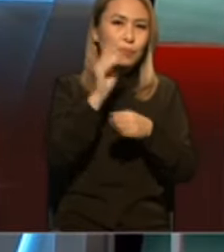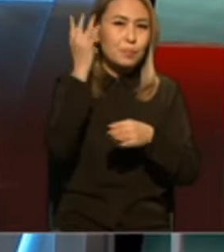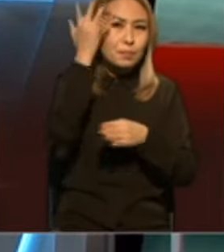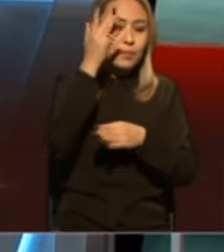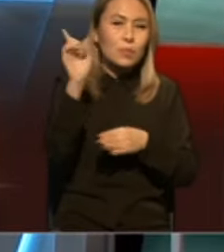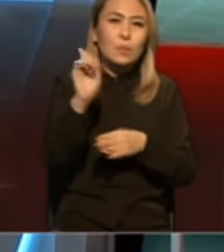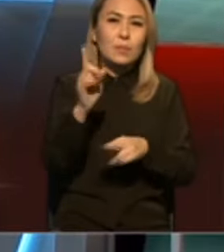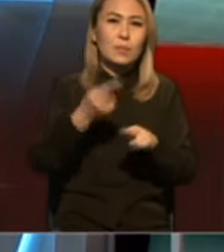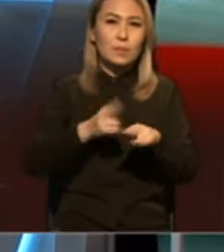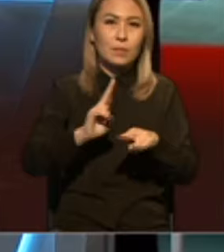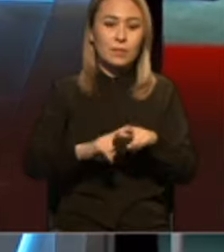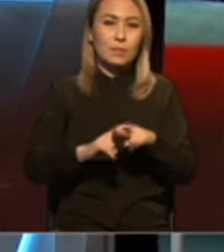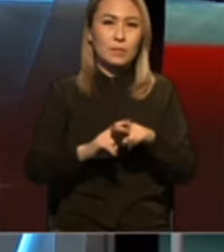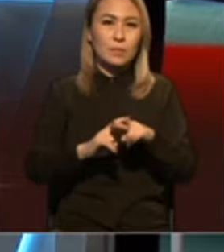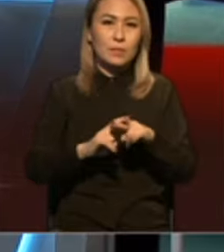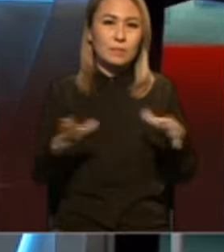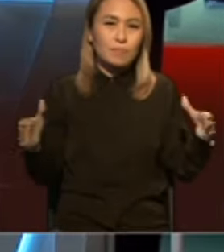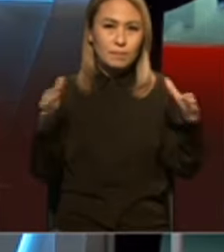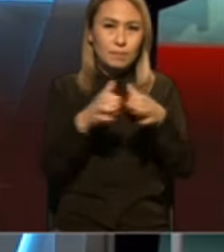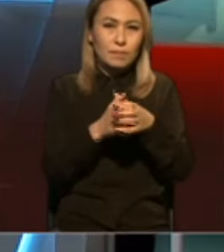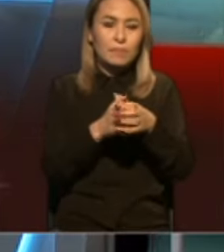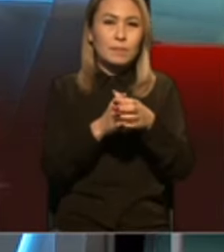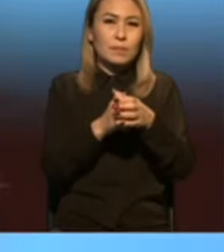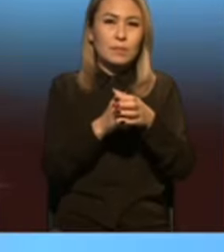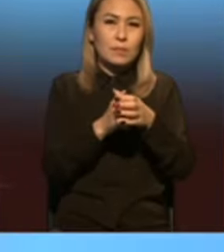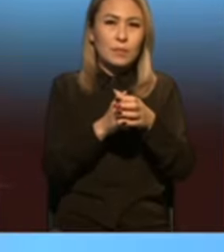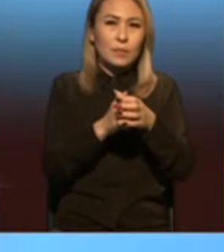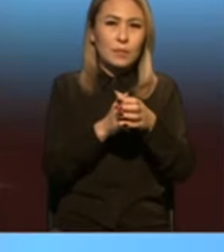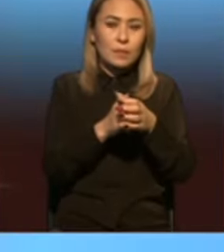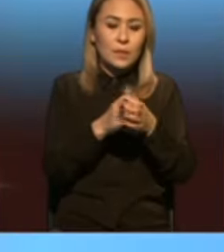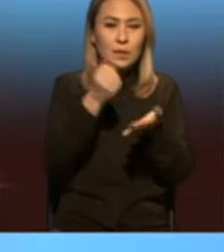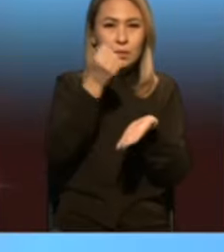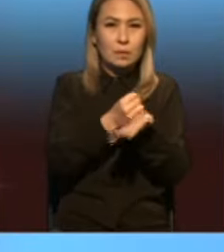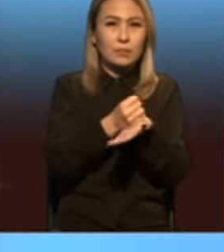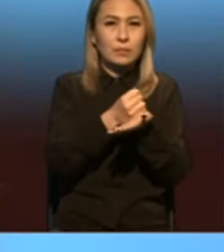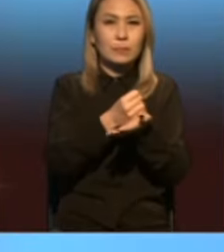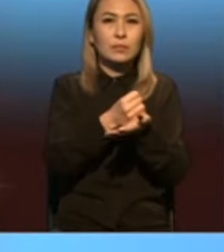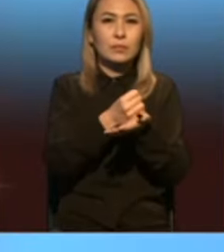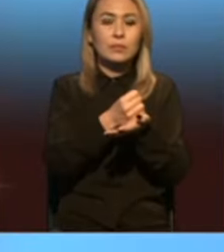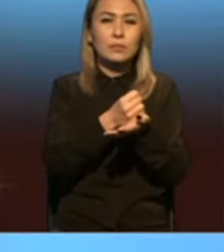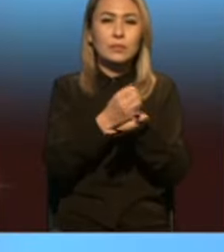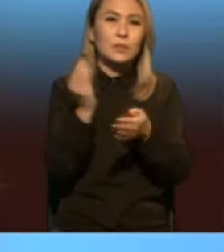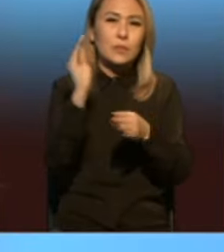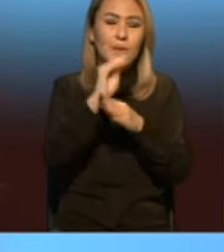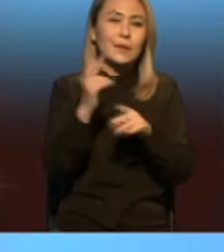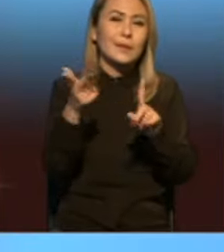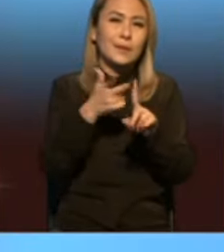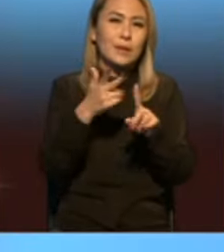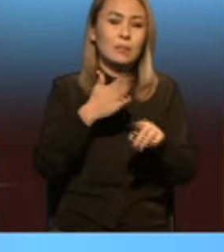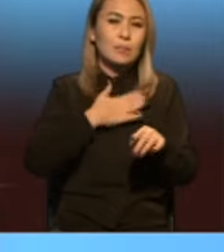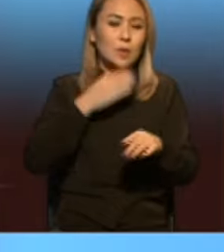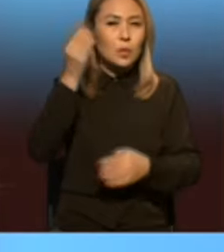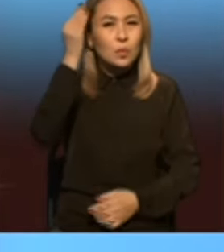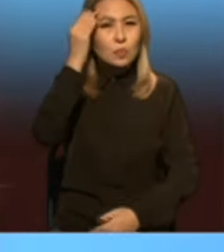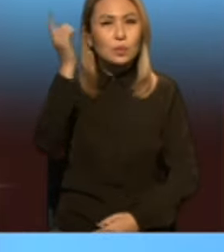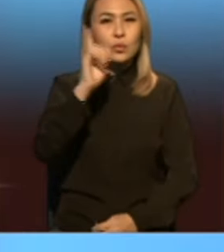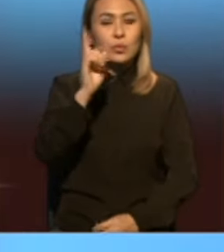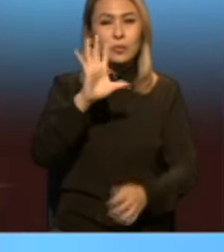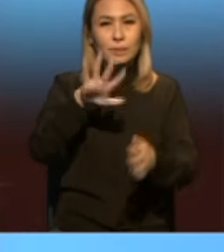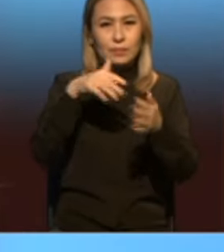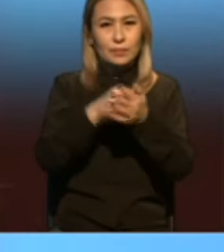бірі бір тұтас таңбалар енгізу. Және де үшіншіден менің ойымша, әлі